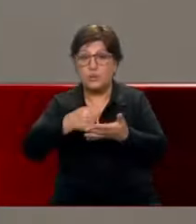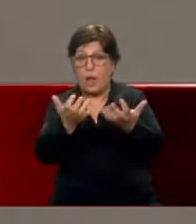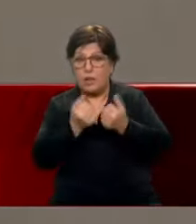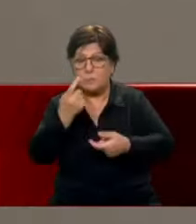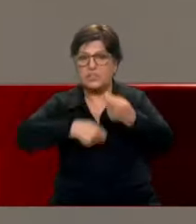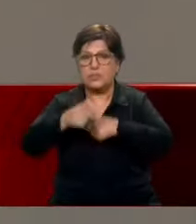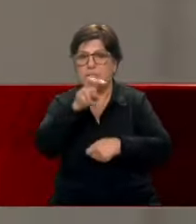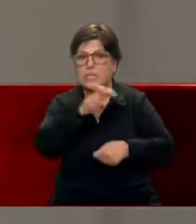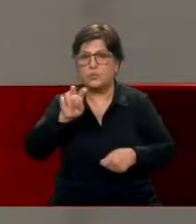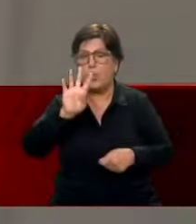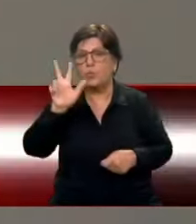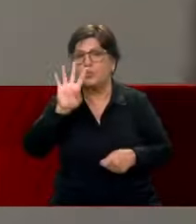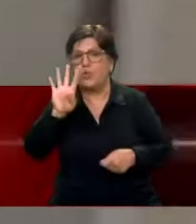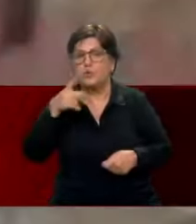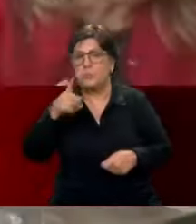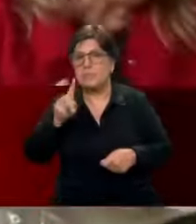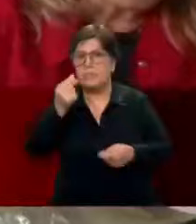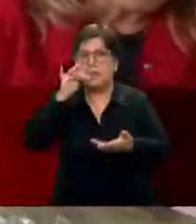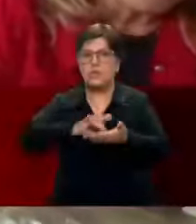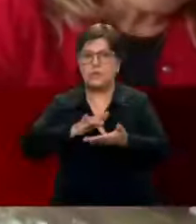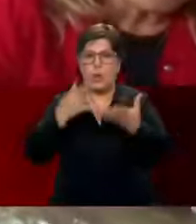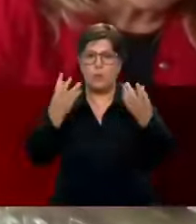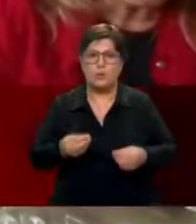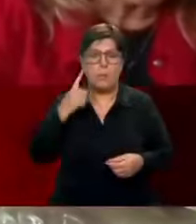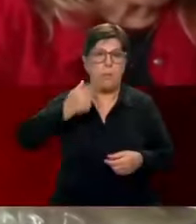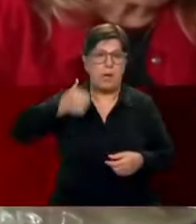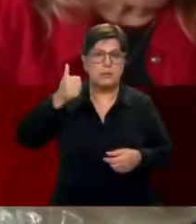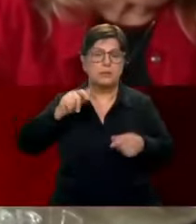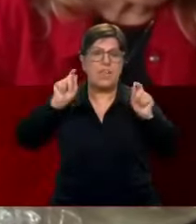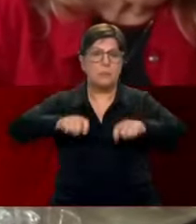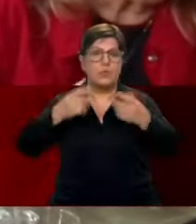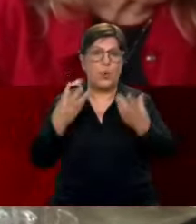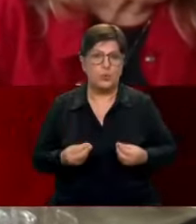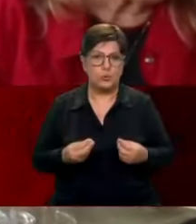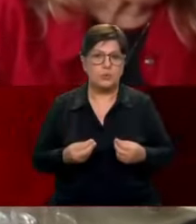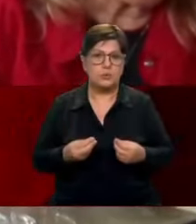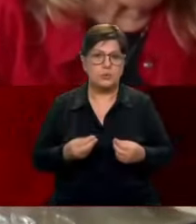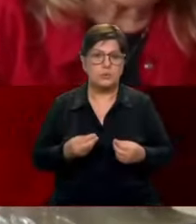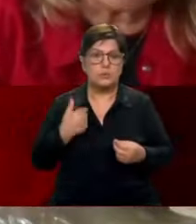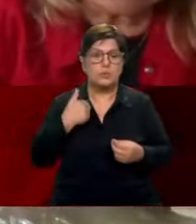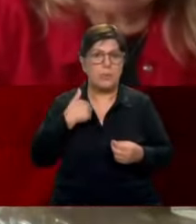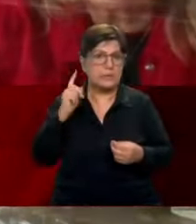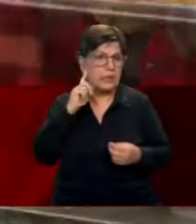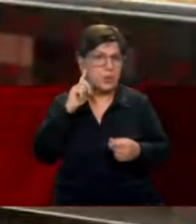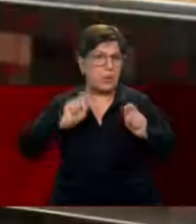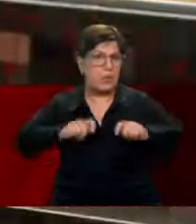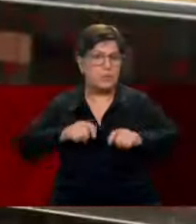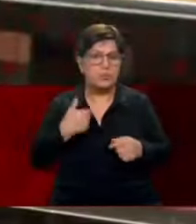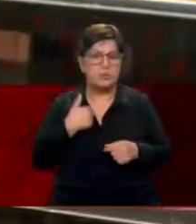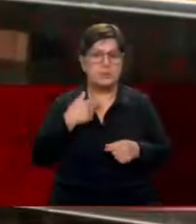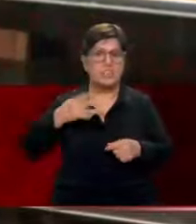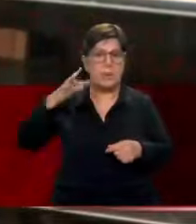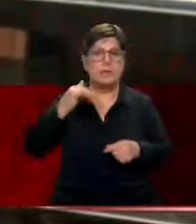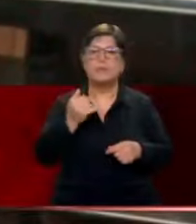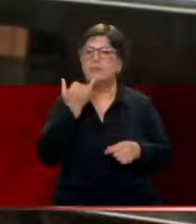işletmeye 834 bin lira ceza kesildi. Bakanlığın uygulamış olduğu ücret kısımlarına biz tarifiyen uyguluyoruz. Biz